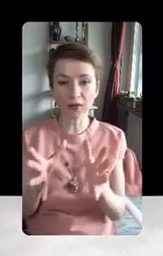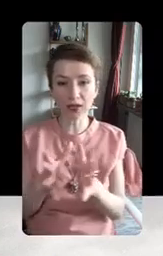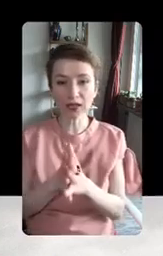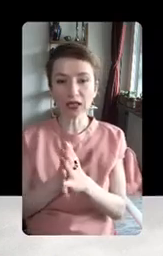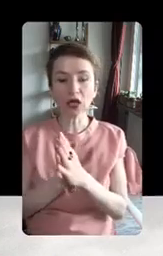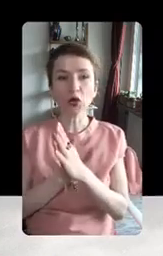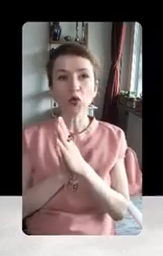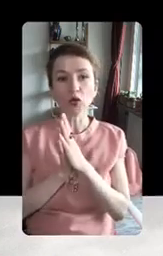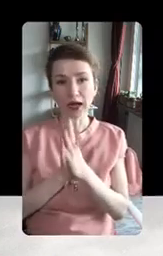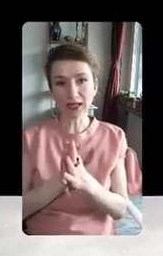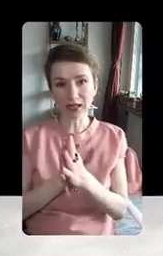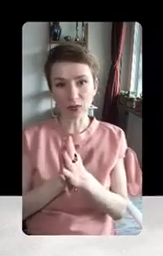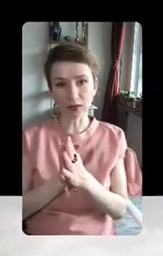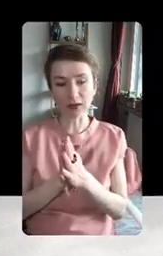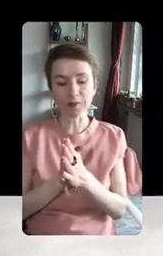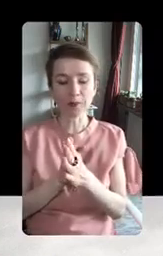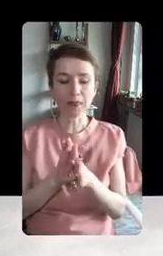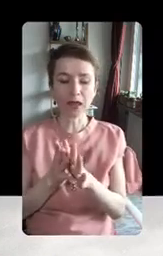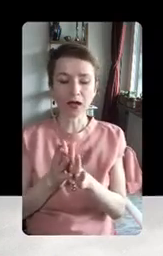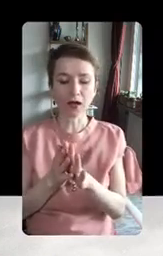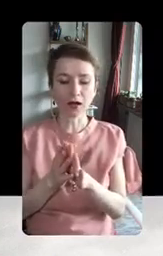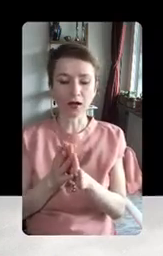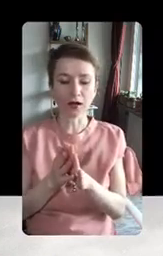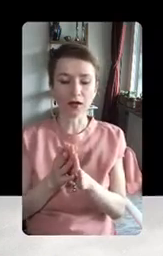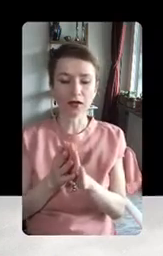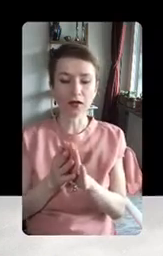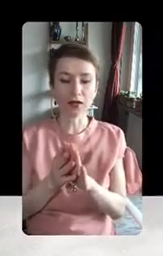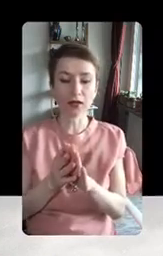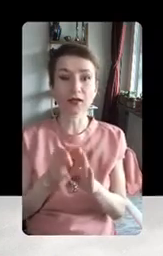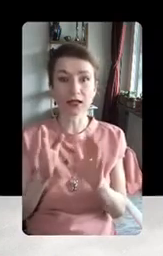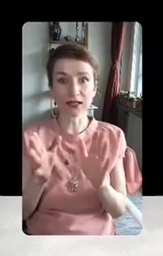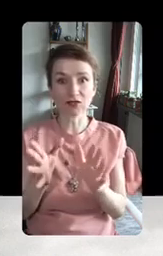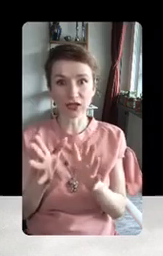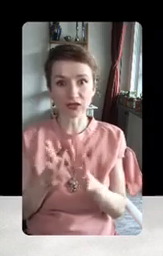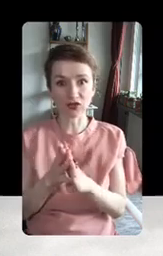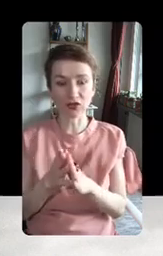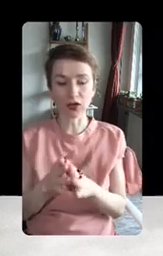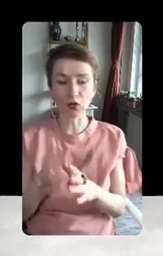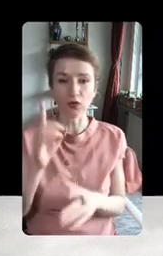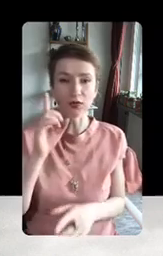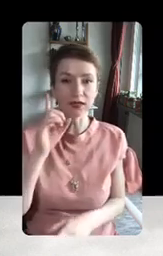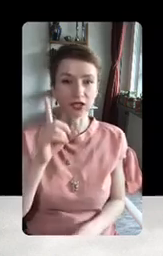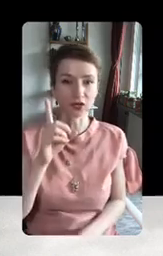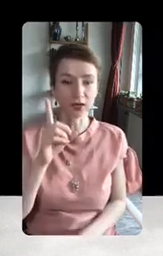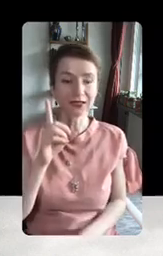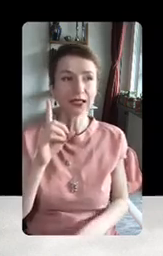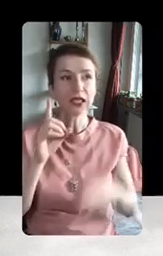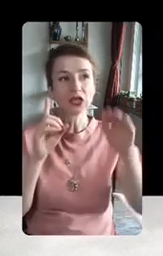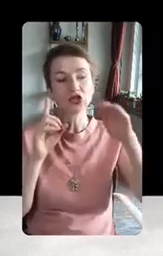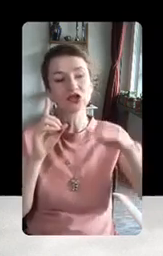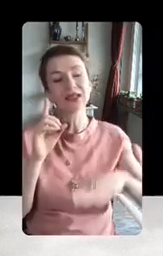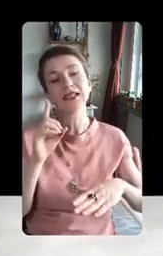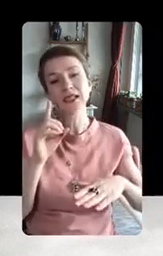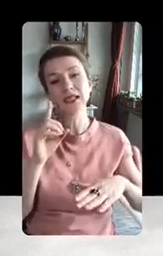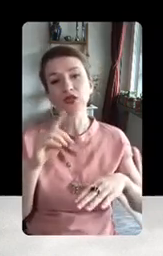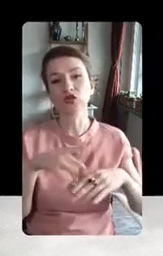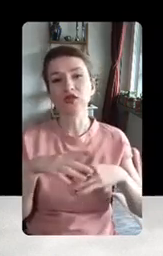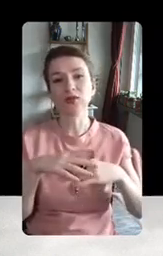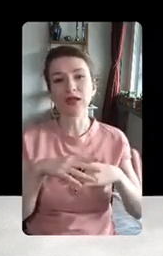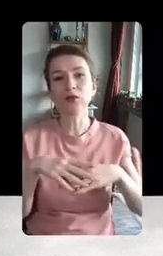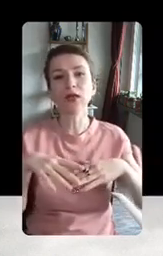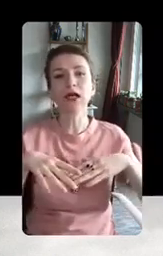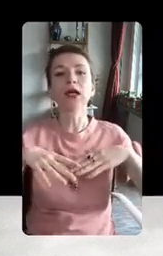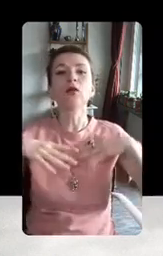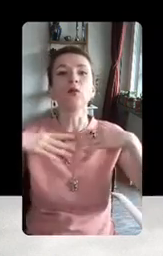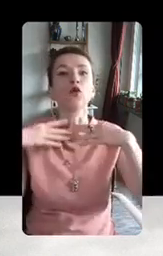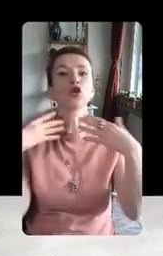в тот момент у Эльзы было, из оставшихся в живых, у нее был старший брат и 4 сестры, то